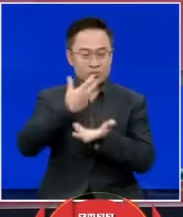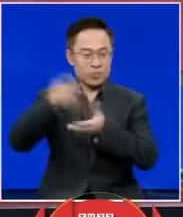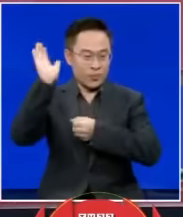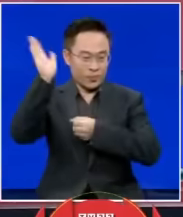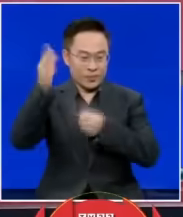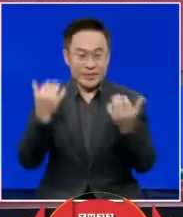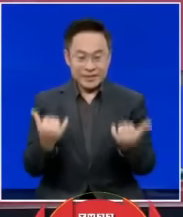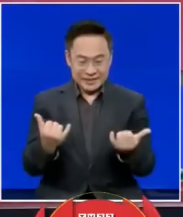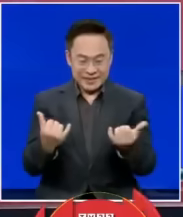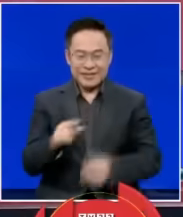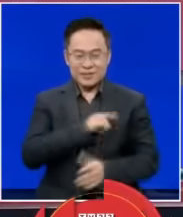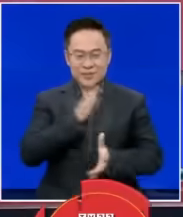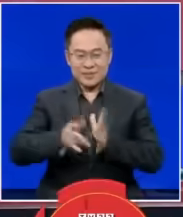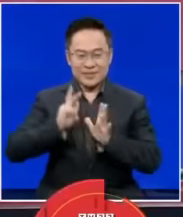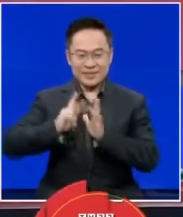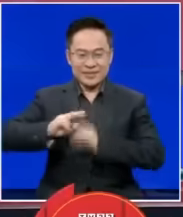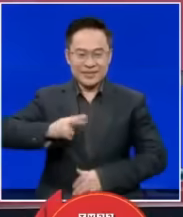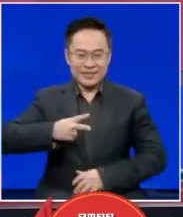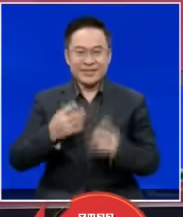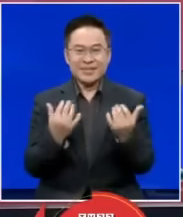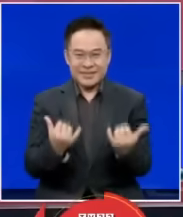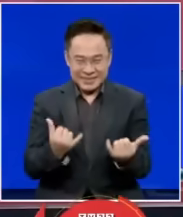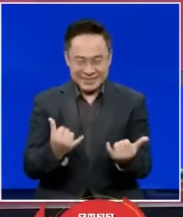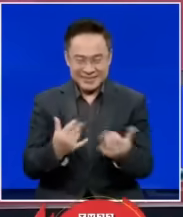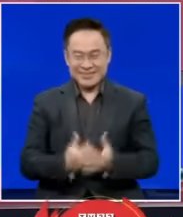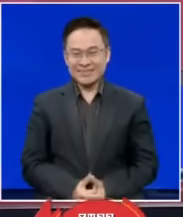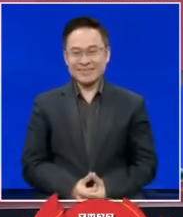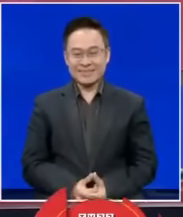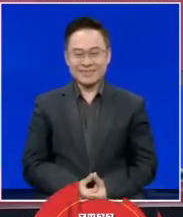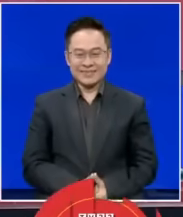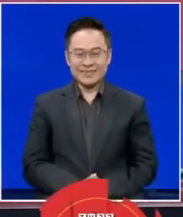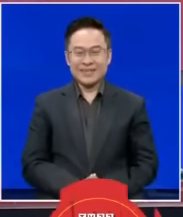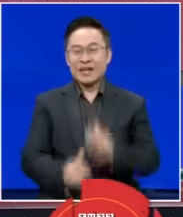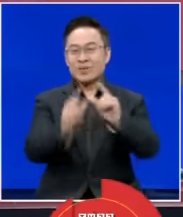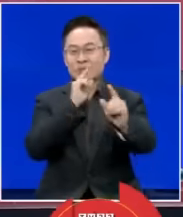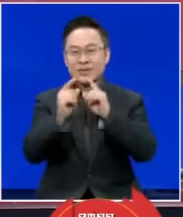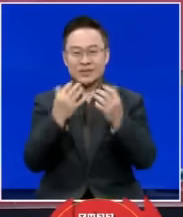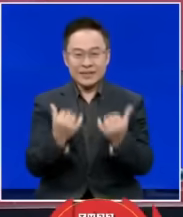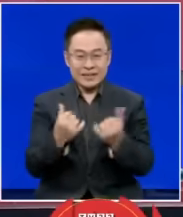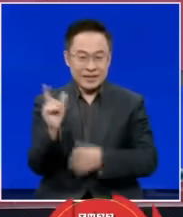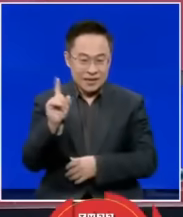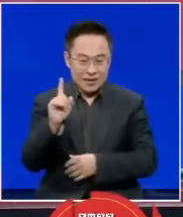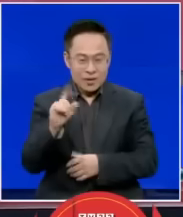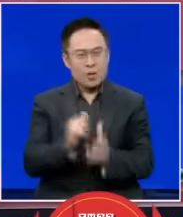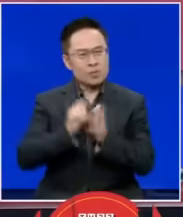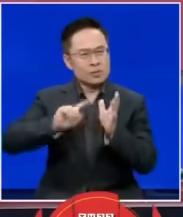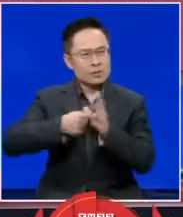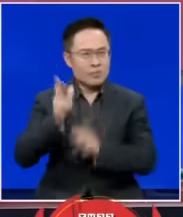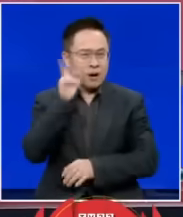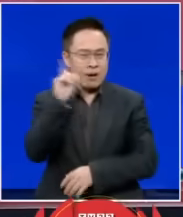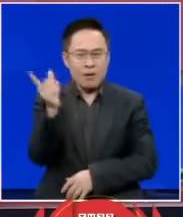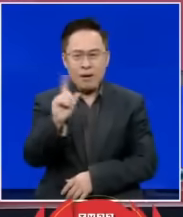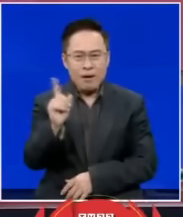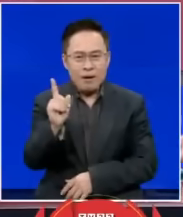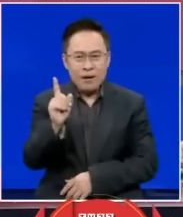วัฒน์ดิฉันหน่อยเพ็ญพันธ์แหลมหลวงและล่ามภาษามือของเราอาจารย์ไพวัลย์แสงสุนทรค่ะ ครับแบบนี้ไม่รู้จะเริ่มจากอะไรเลยท่านผู้ชมฮ